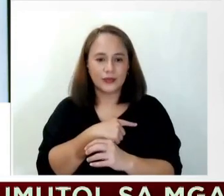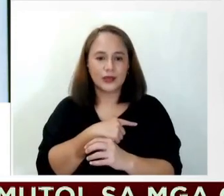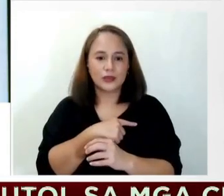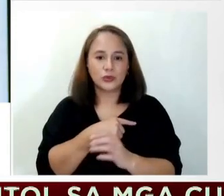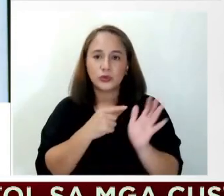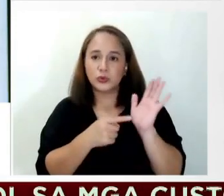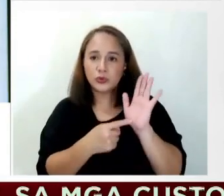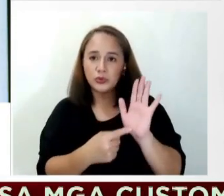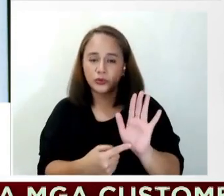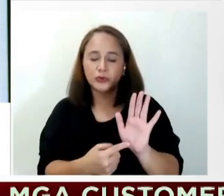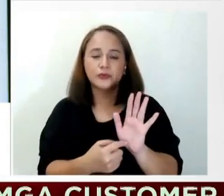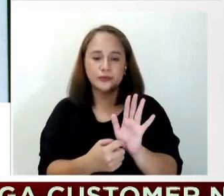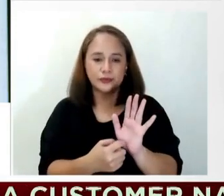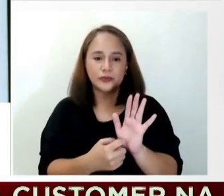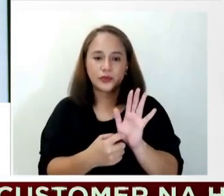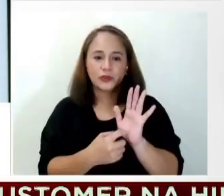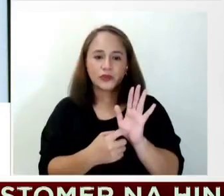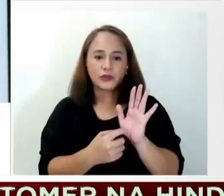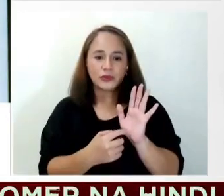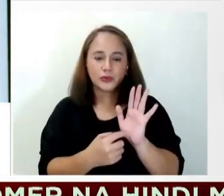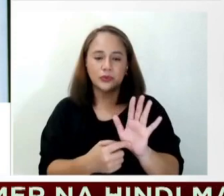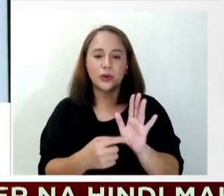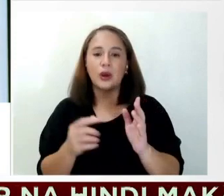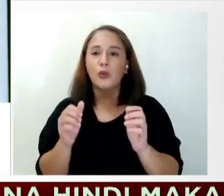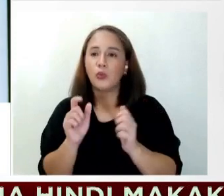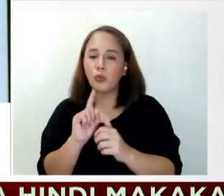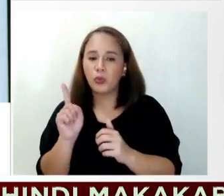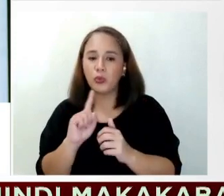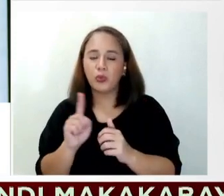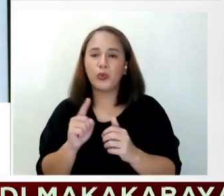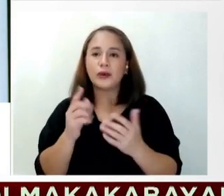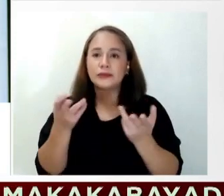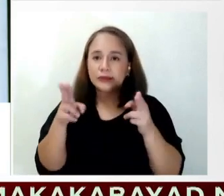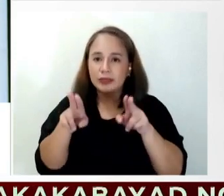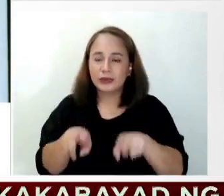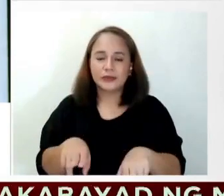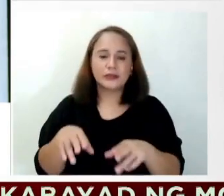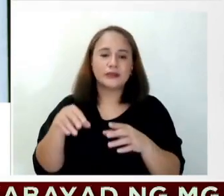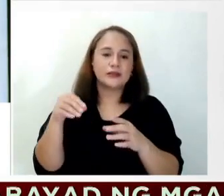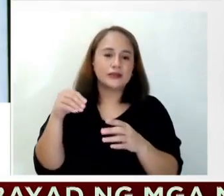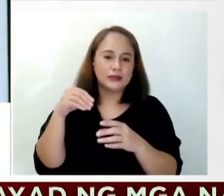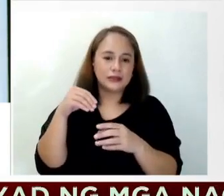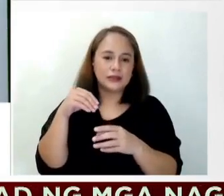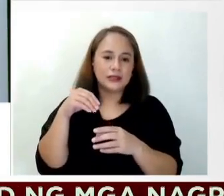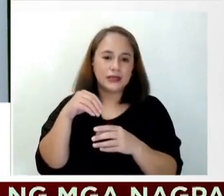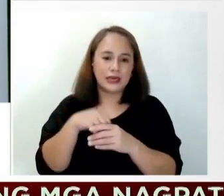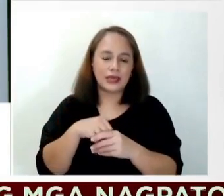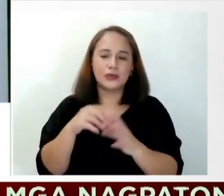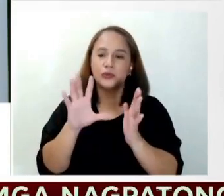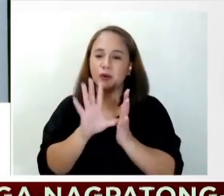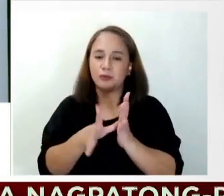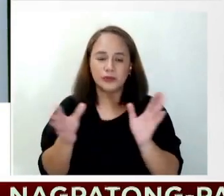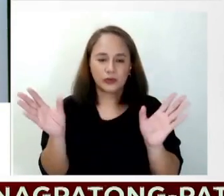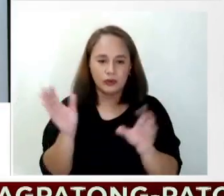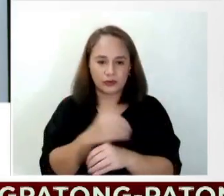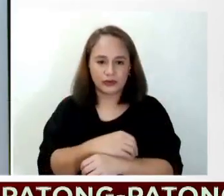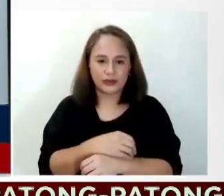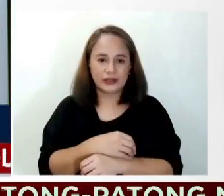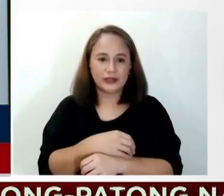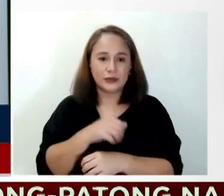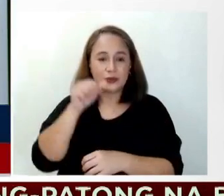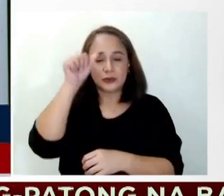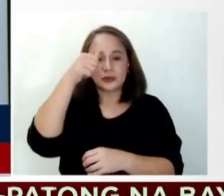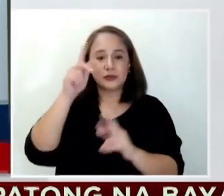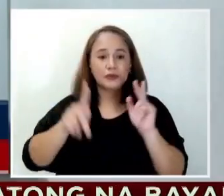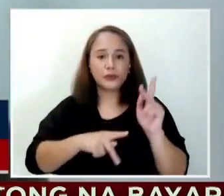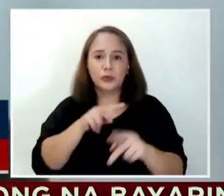to replicate and to simulate kung ano man yung mga nangyayari in a COMELEC office. May recall kasi sa tao kapag nakita